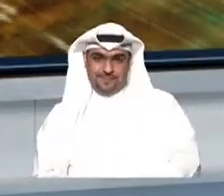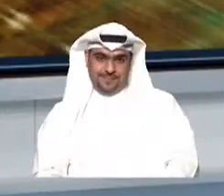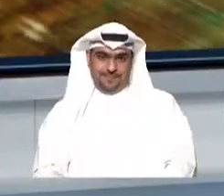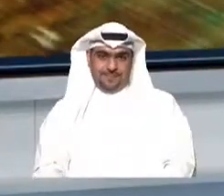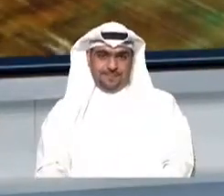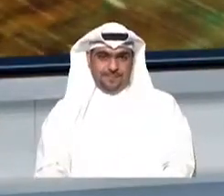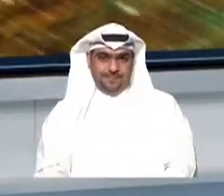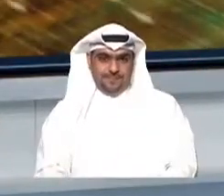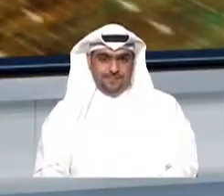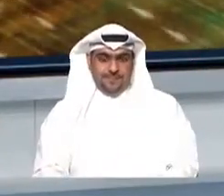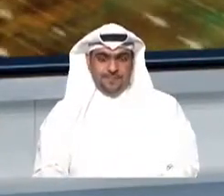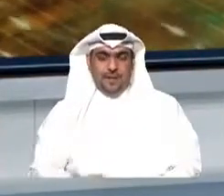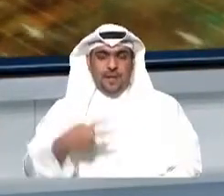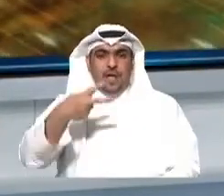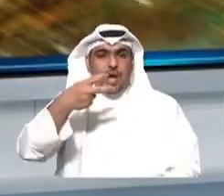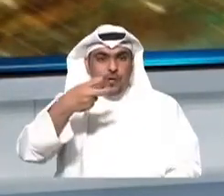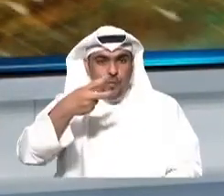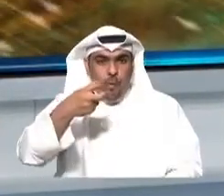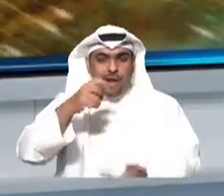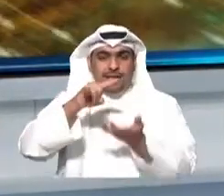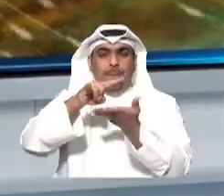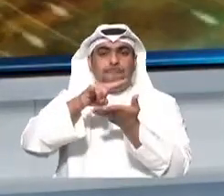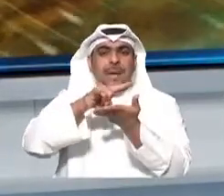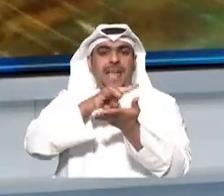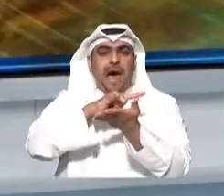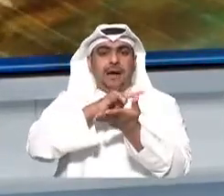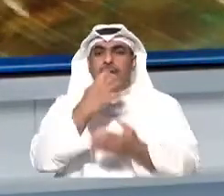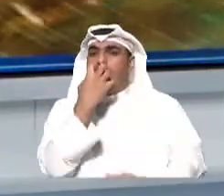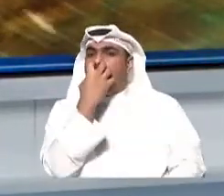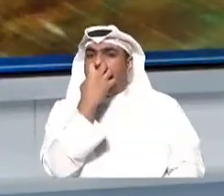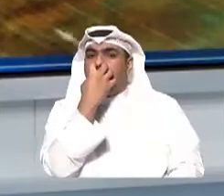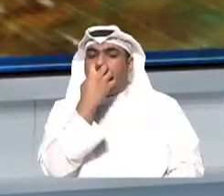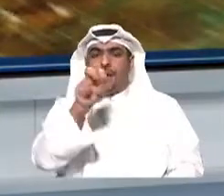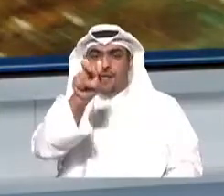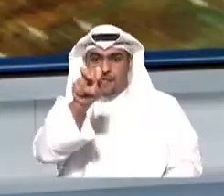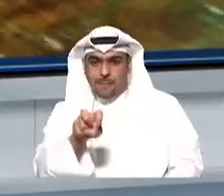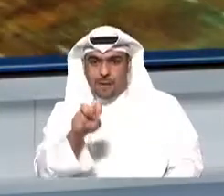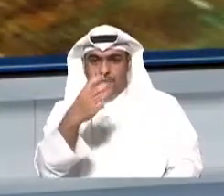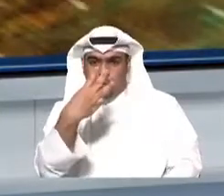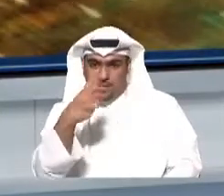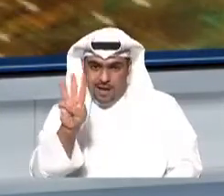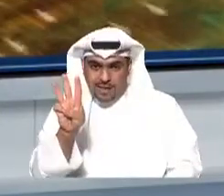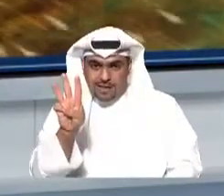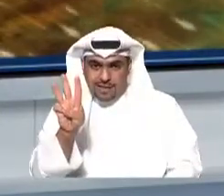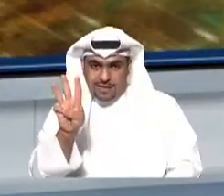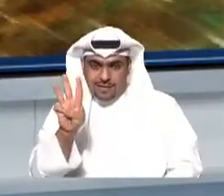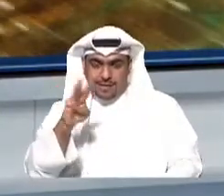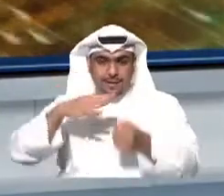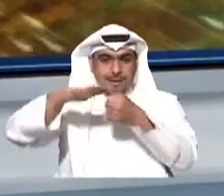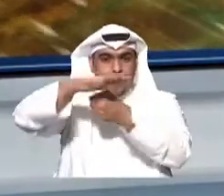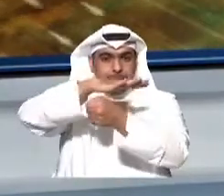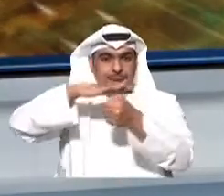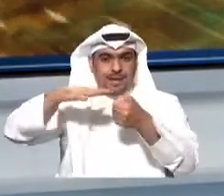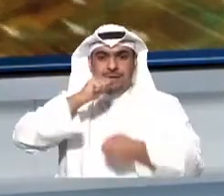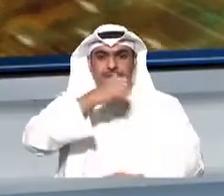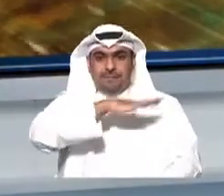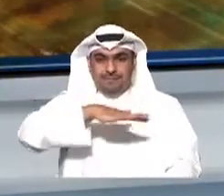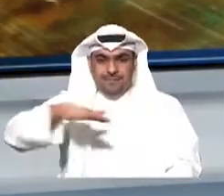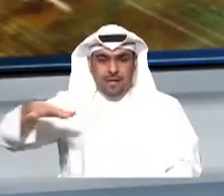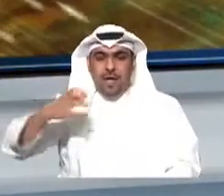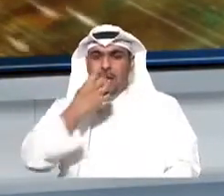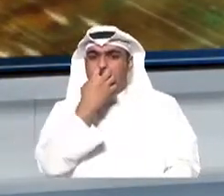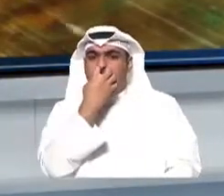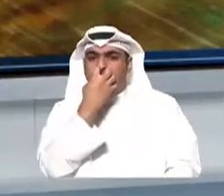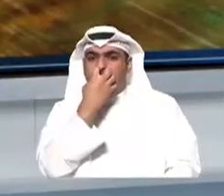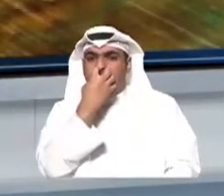الصحراوية. مدينة الكويت ومطار الكويت الدولي حول 40 إلى 38 درجة مئوية. أما الجزر والسواحل درجات الحرارة متفاوتة